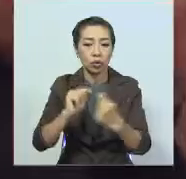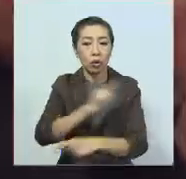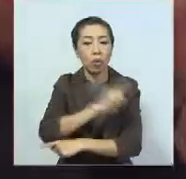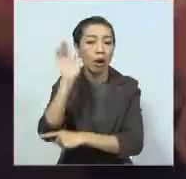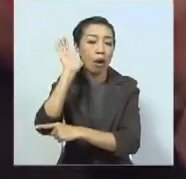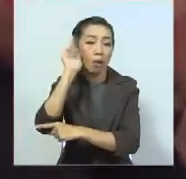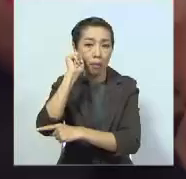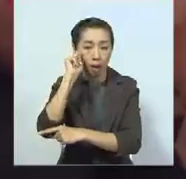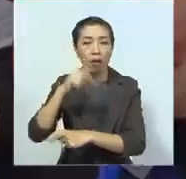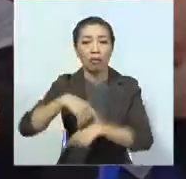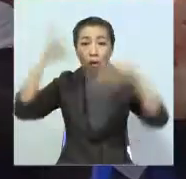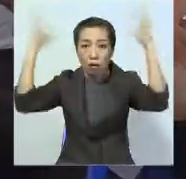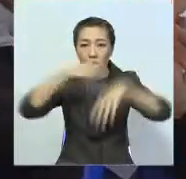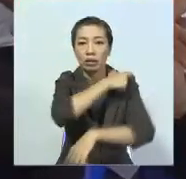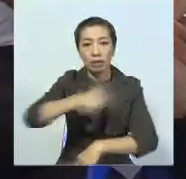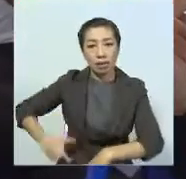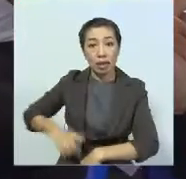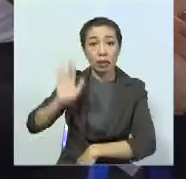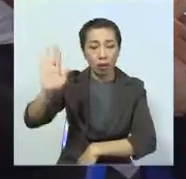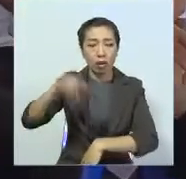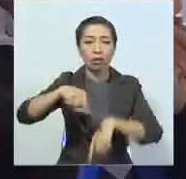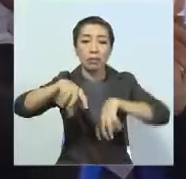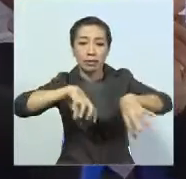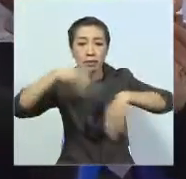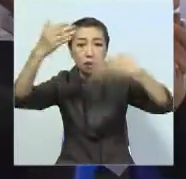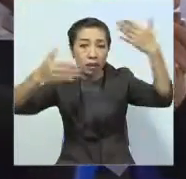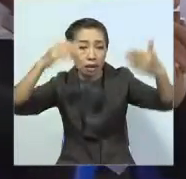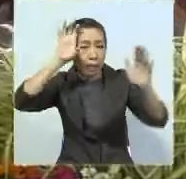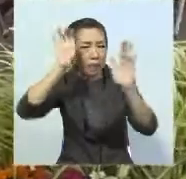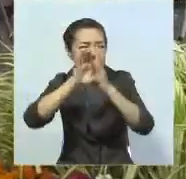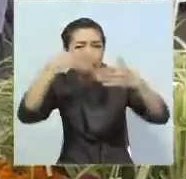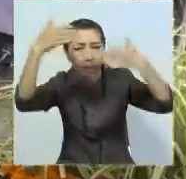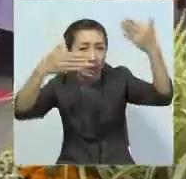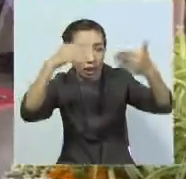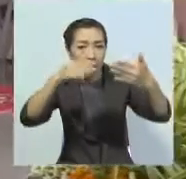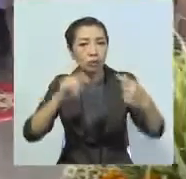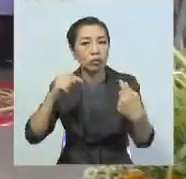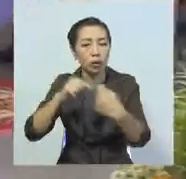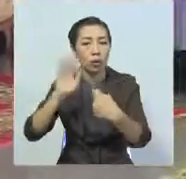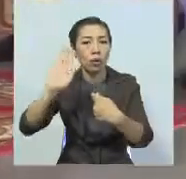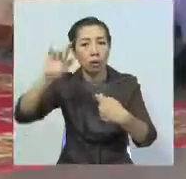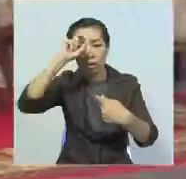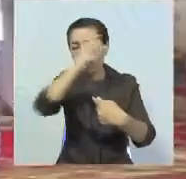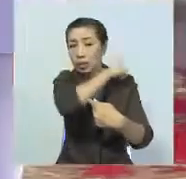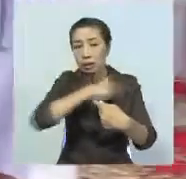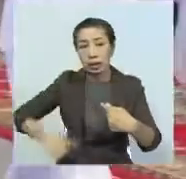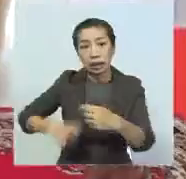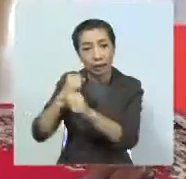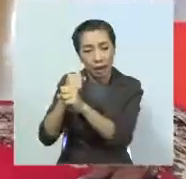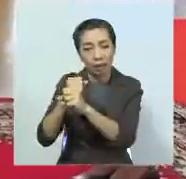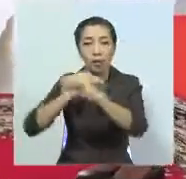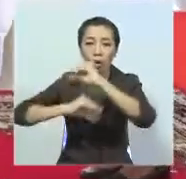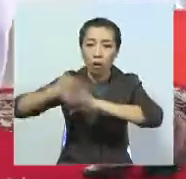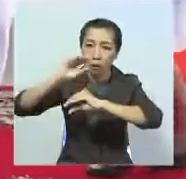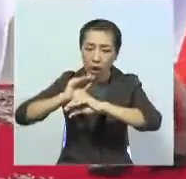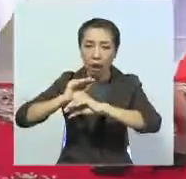ในวันพระบิดาแห่งฝนหลวงภายในงานนะคะก็มีการจัดนิทรรศการแสดงพระราชกรณียกิจและความเป็นมาของโครงการพระราชดำ